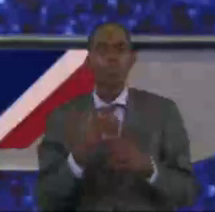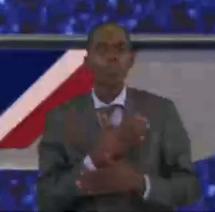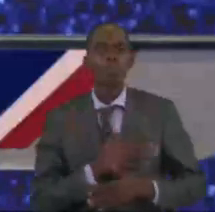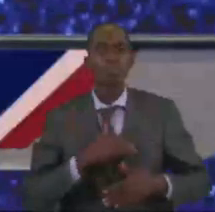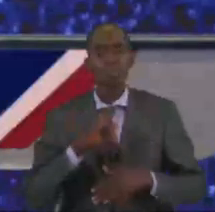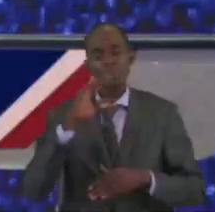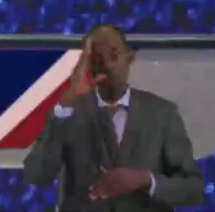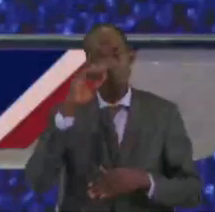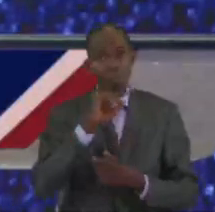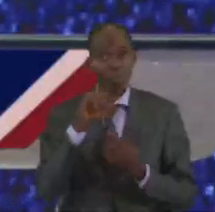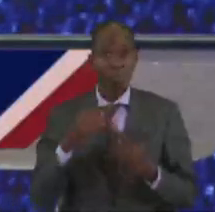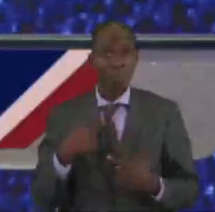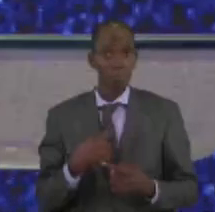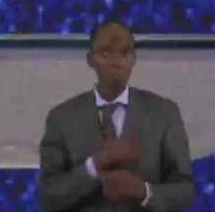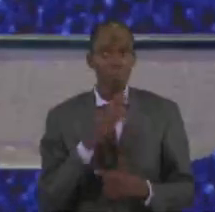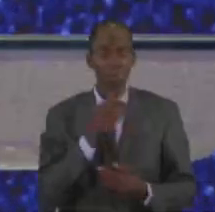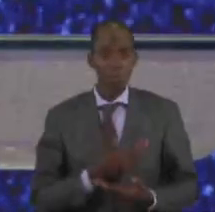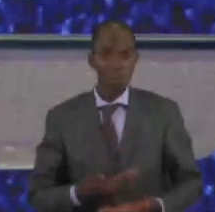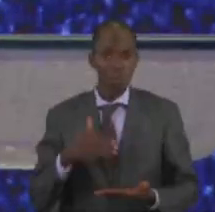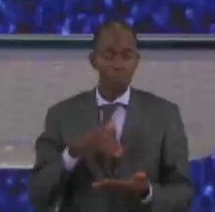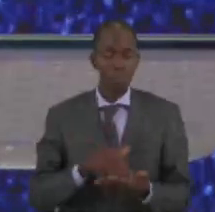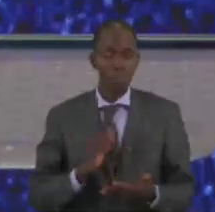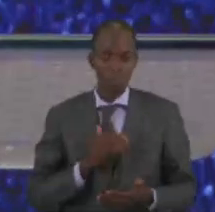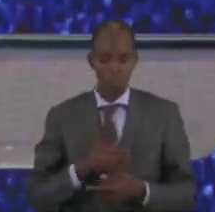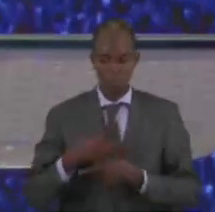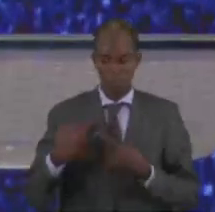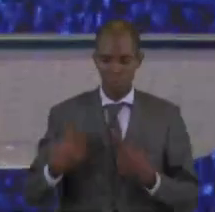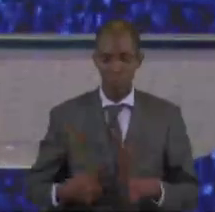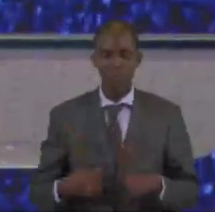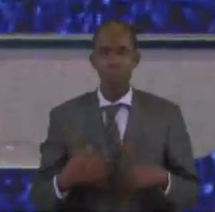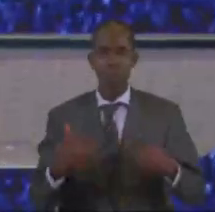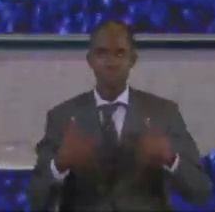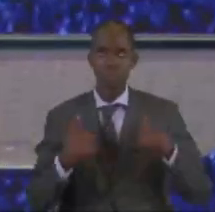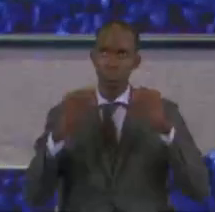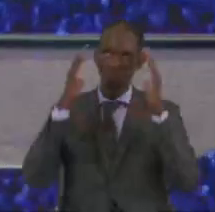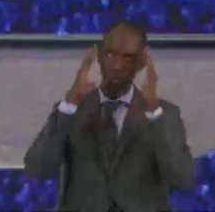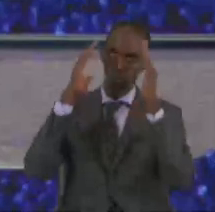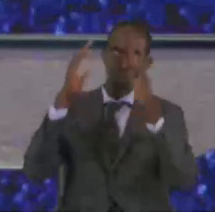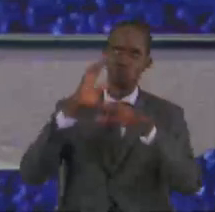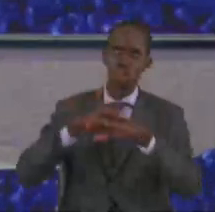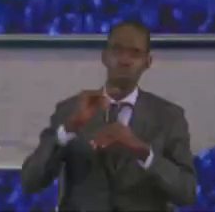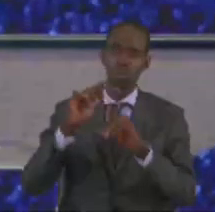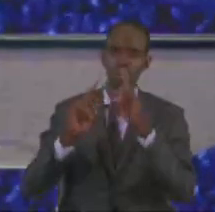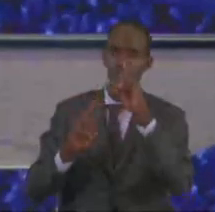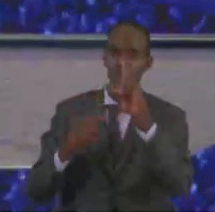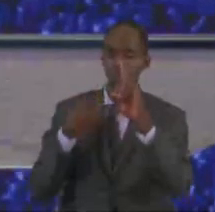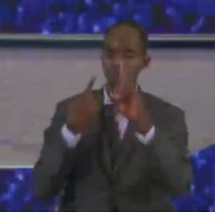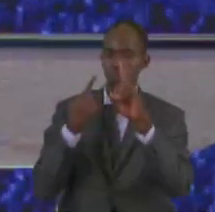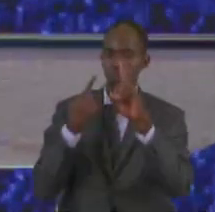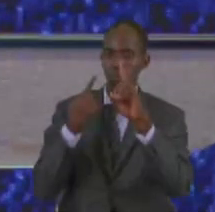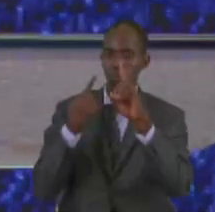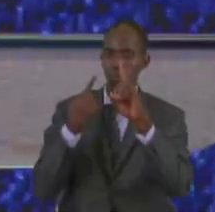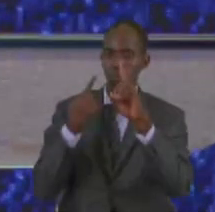notre pensée se détourne de plaire aux hommes. Lorsqu'on est de nouveau, notre cœur se tourne vers celui qui s'est